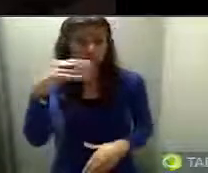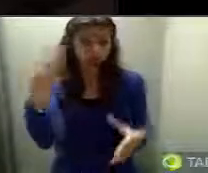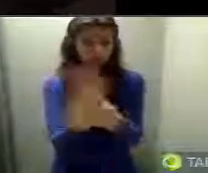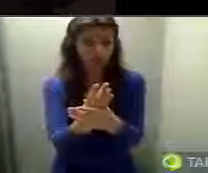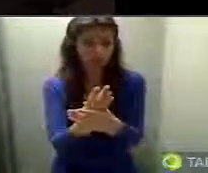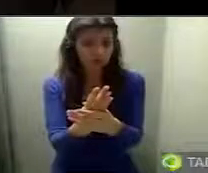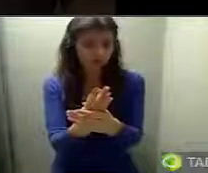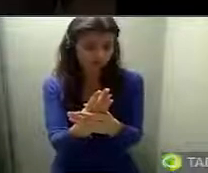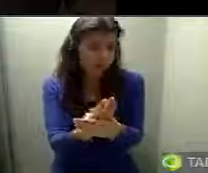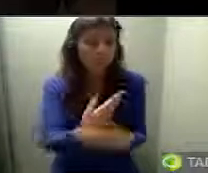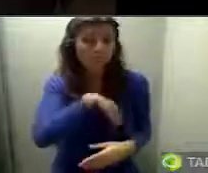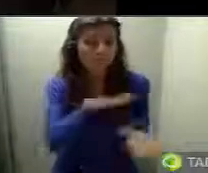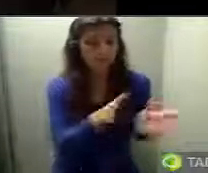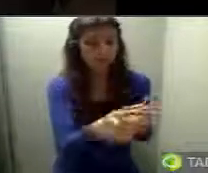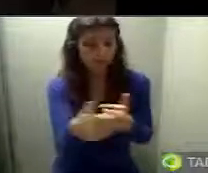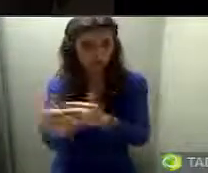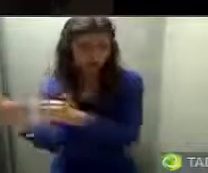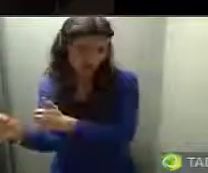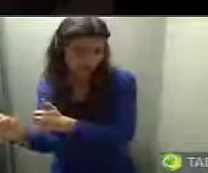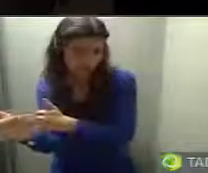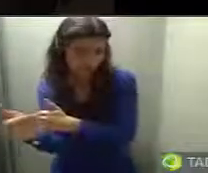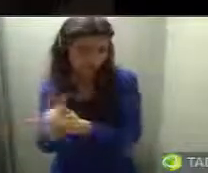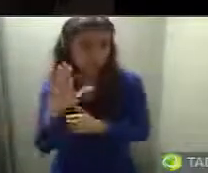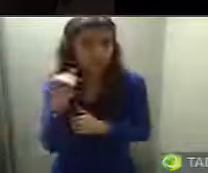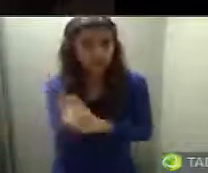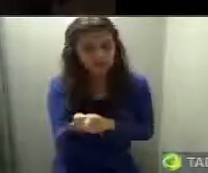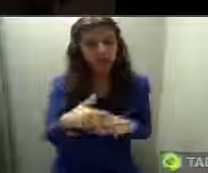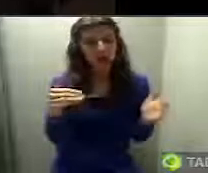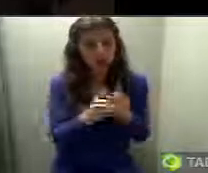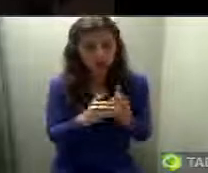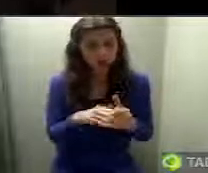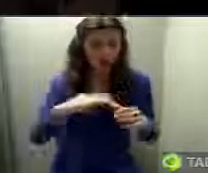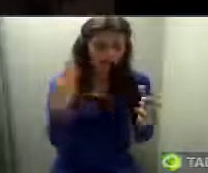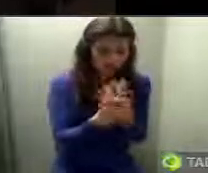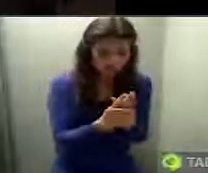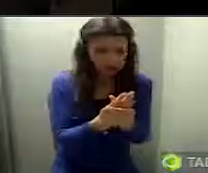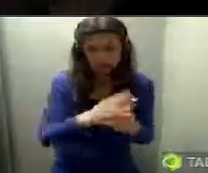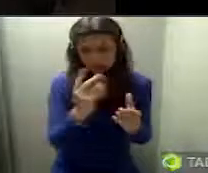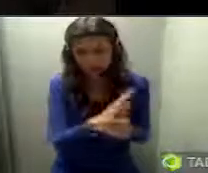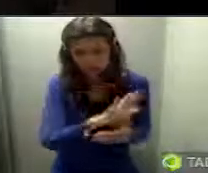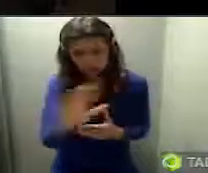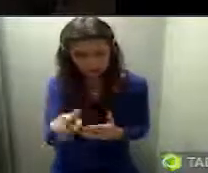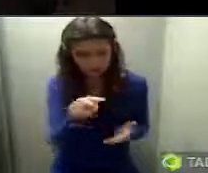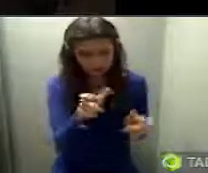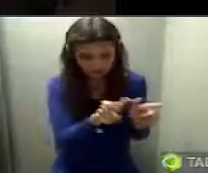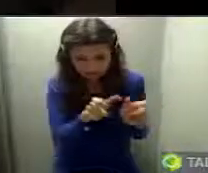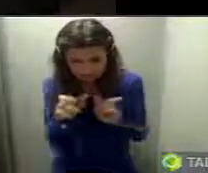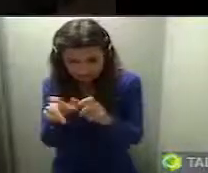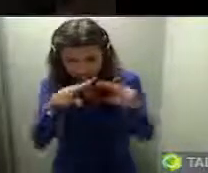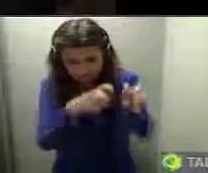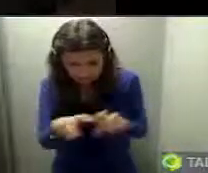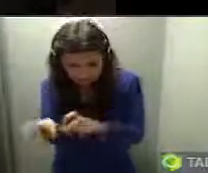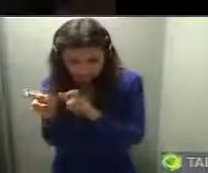ont vraiment tous, on les a regardés encore à midi, ils ont vraiment tous des dossiers d'excellence.